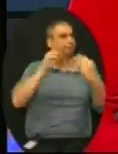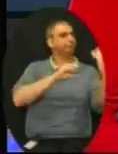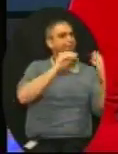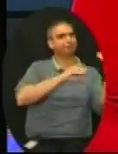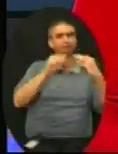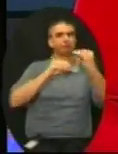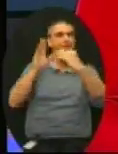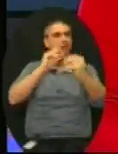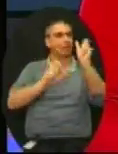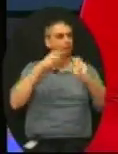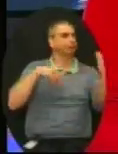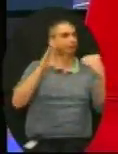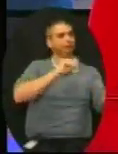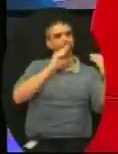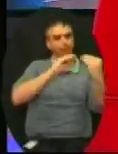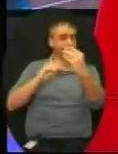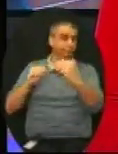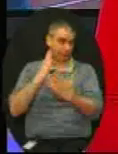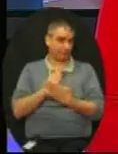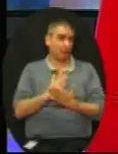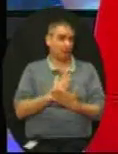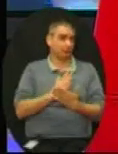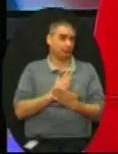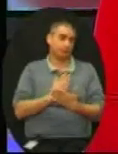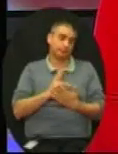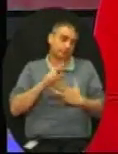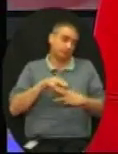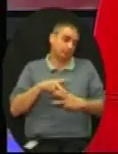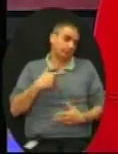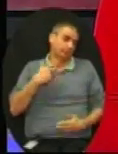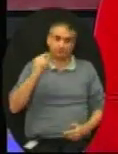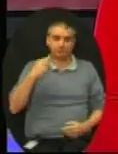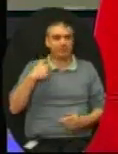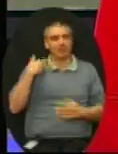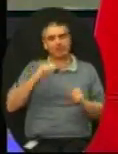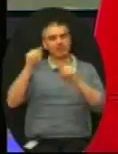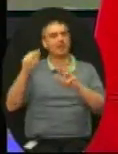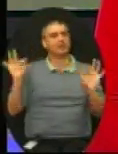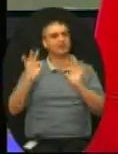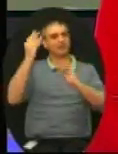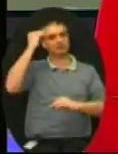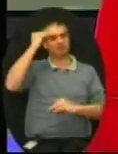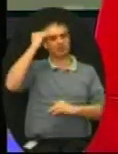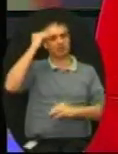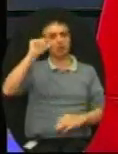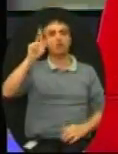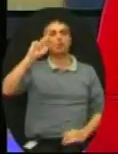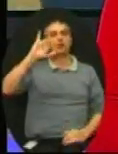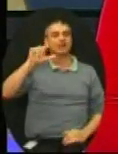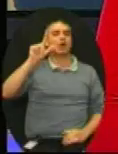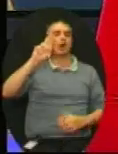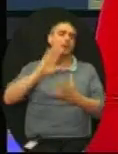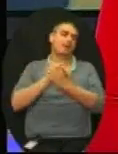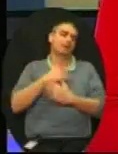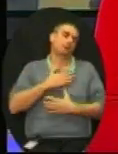האנשים, ו... פשוט הלכתי כי הייתי בטקס ההזכרה הממלכתי לאורי אורבך, חברי